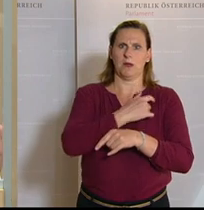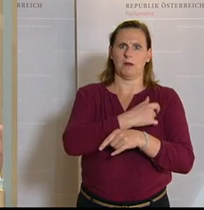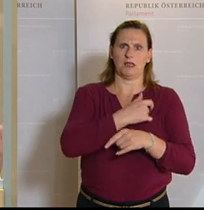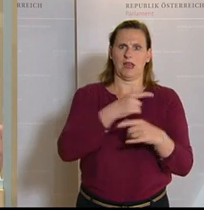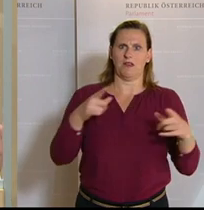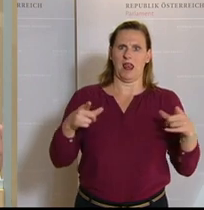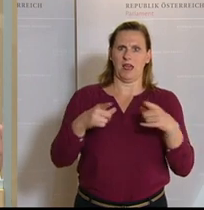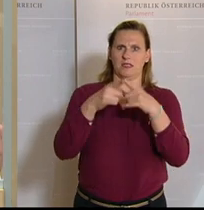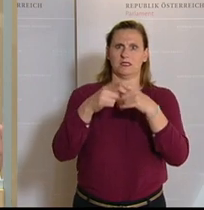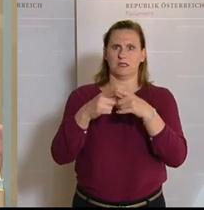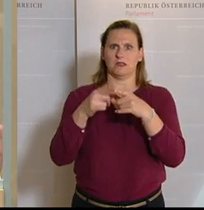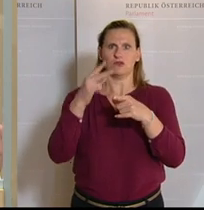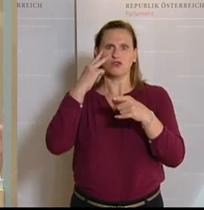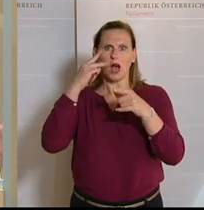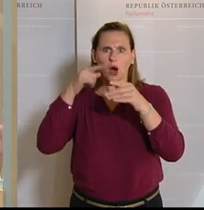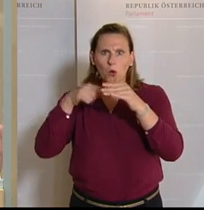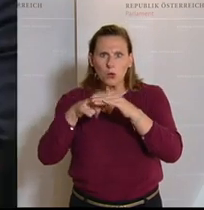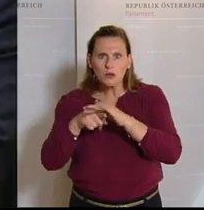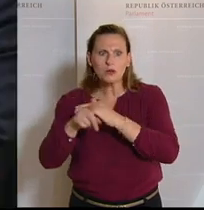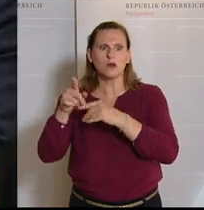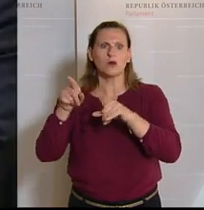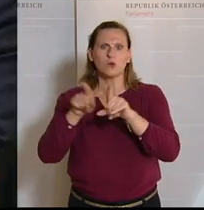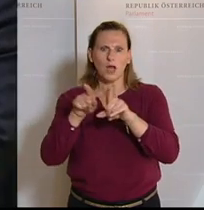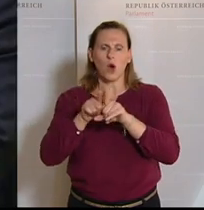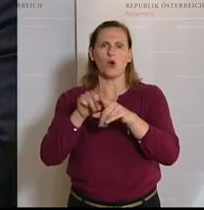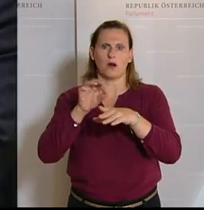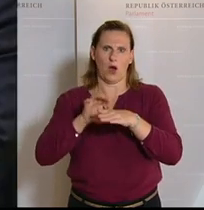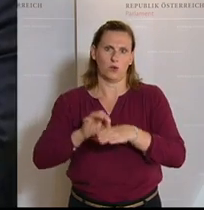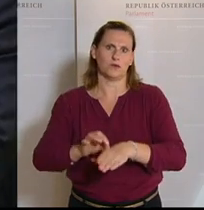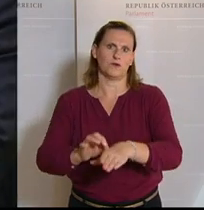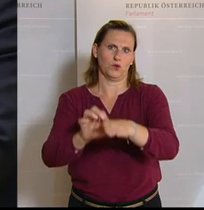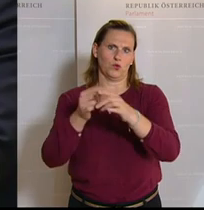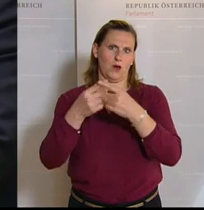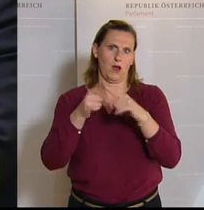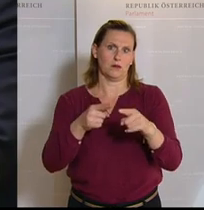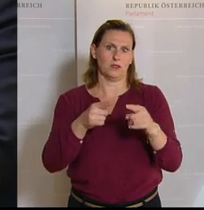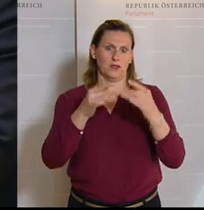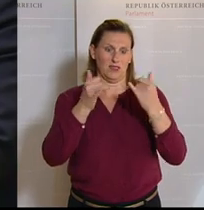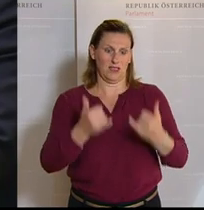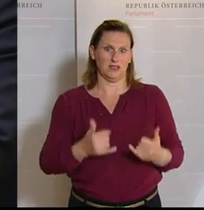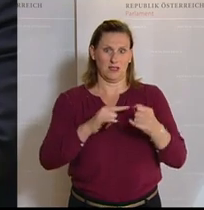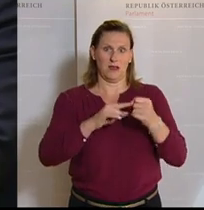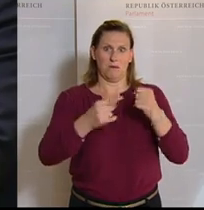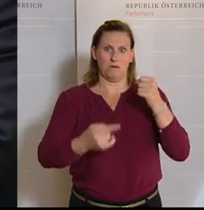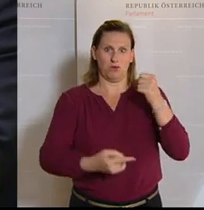leisten, eingehen und auch ausführen. Wir reden für eine Aufstockung eines Fonds,